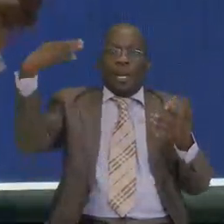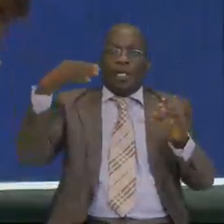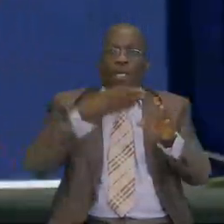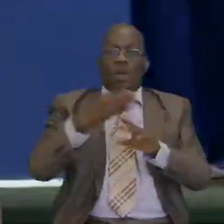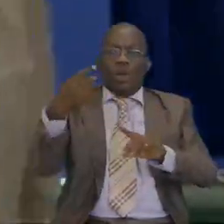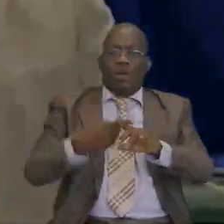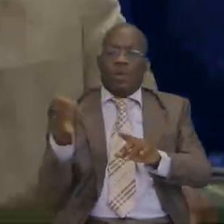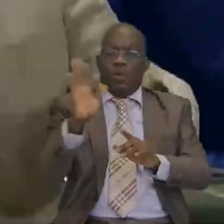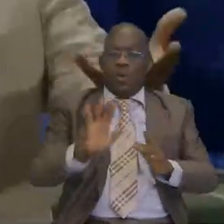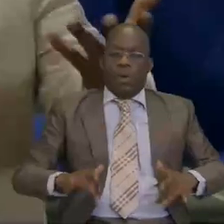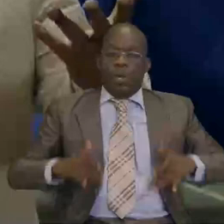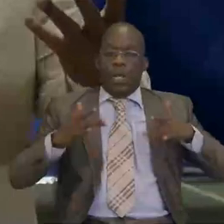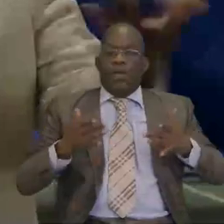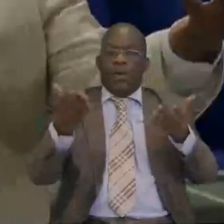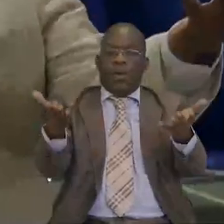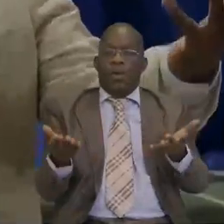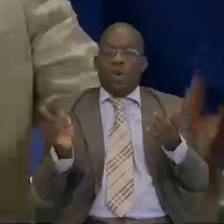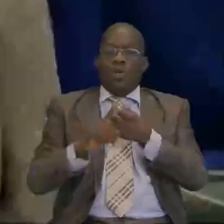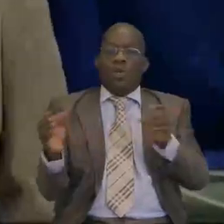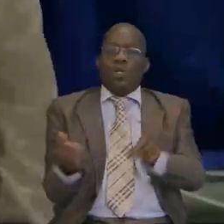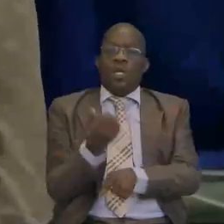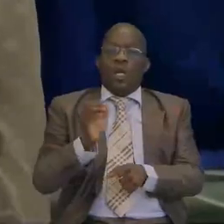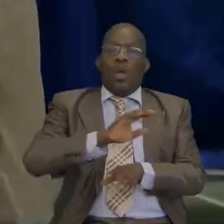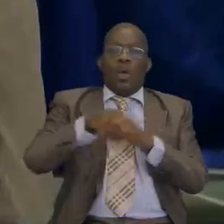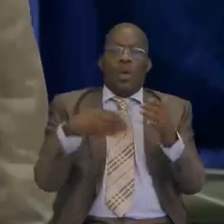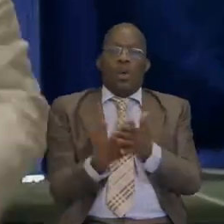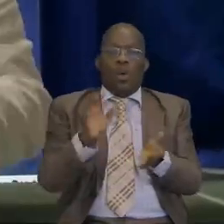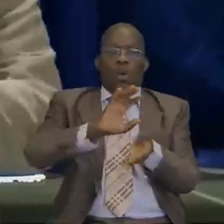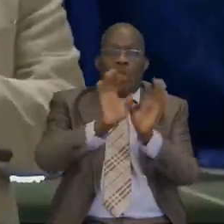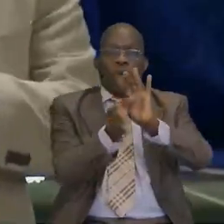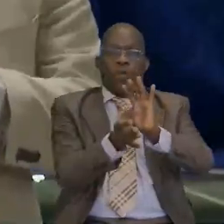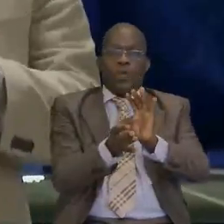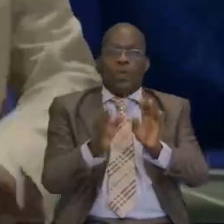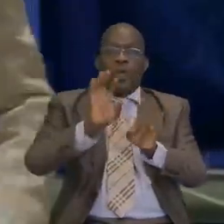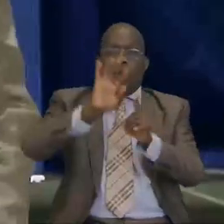cœur. Ces choses veulent ôter toutes tes convictions de ta vie.